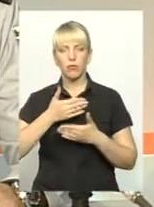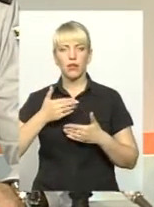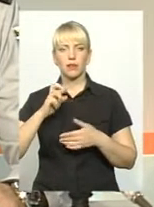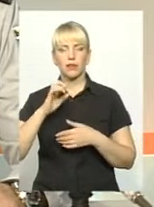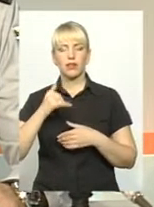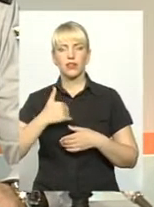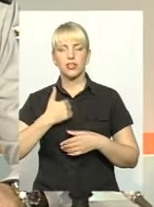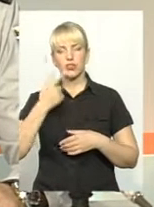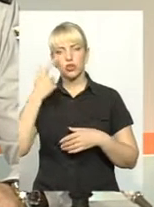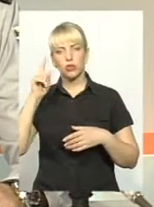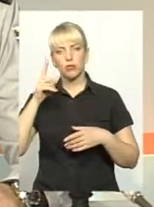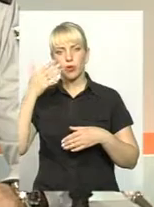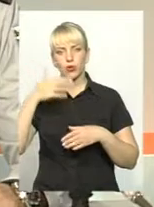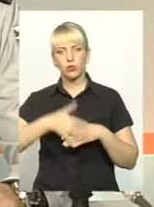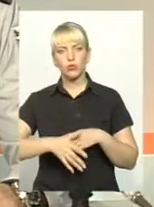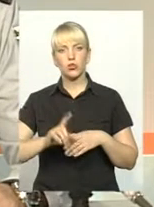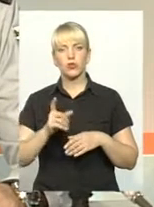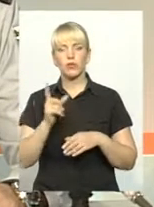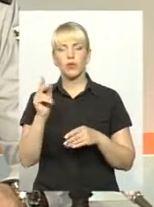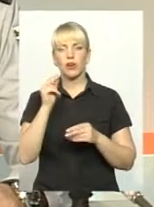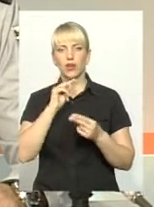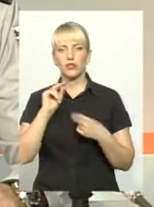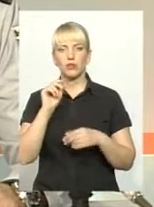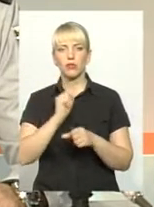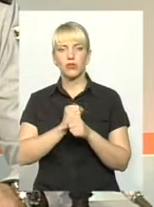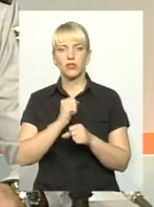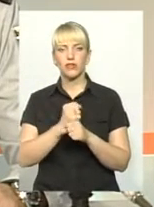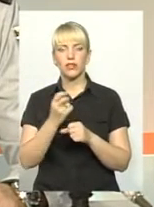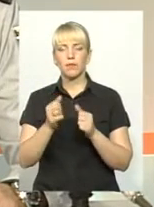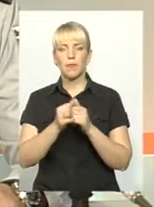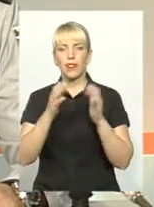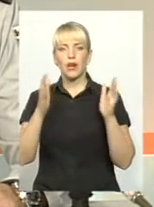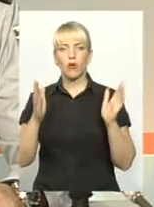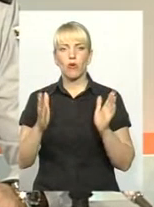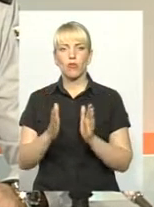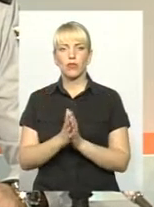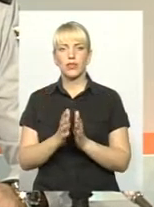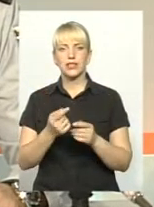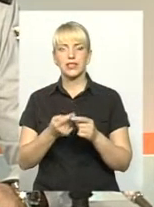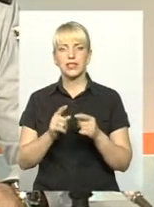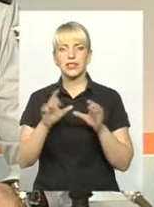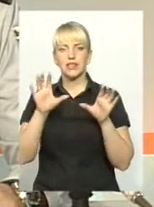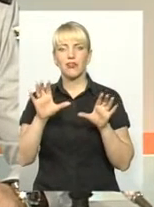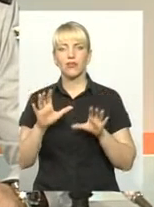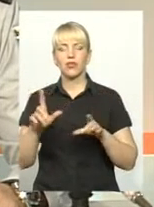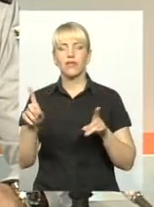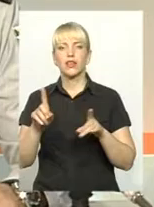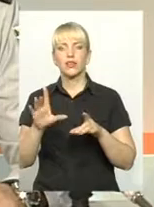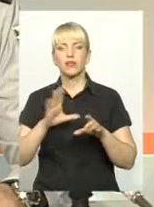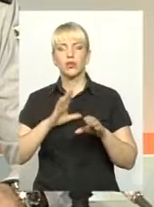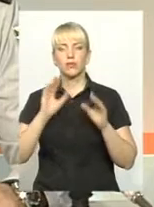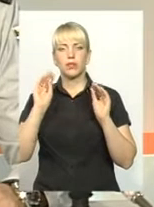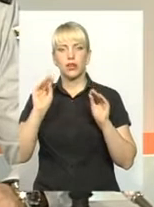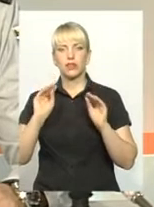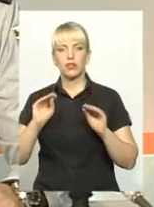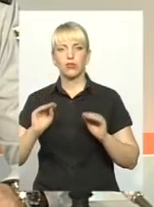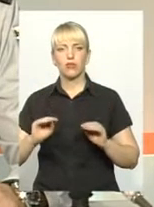того, щоб більш ефективно працювати, то комплекс вказаних законів, які були задекларовані, оцих 5